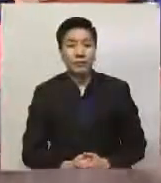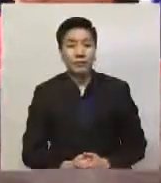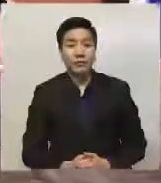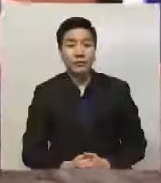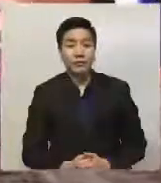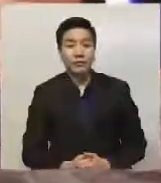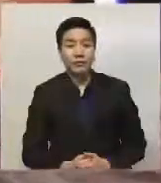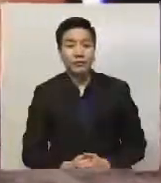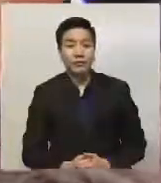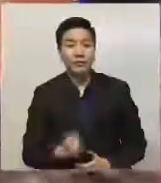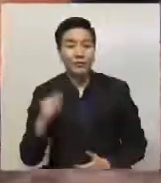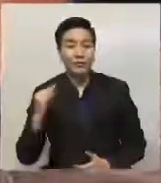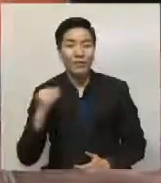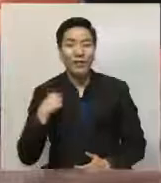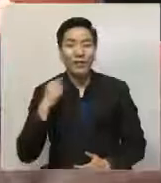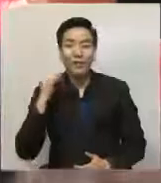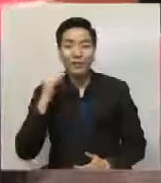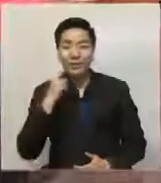น